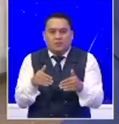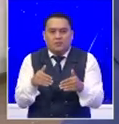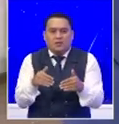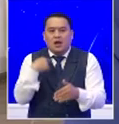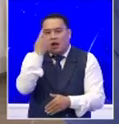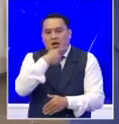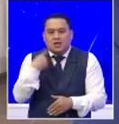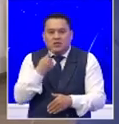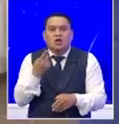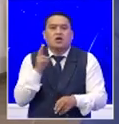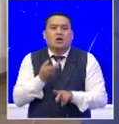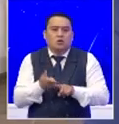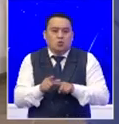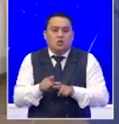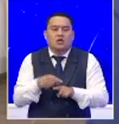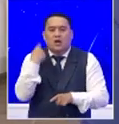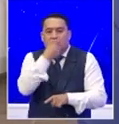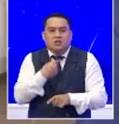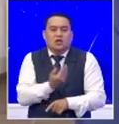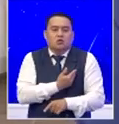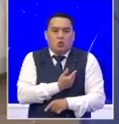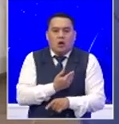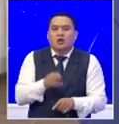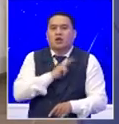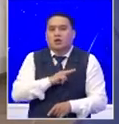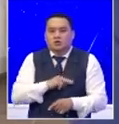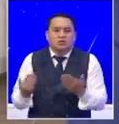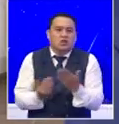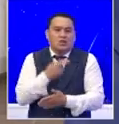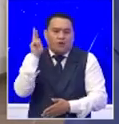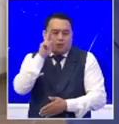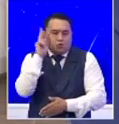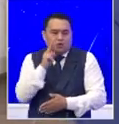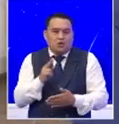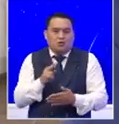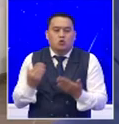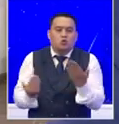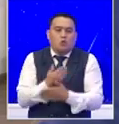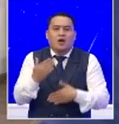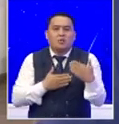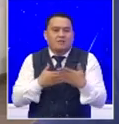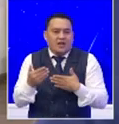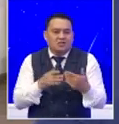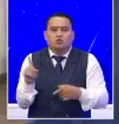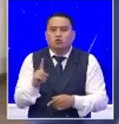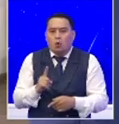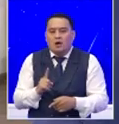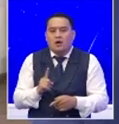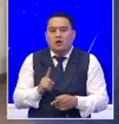лиц, которые ищут работу, лиц, которые хотят переобучиться, приобрести новую профессию для того,